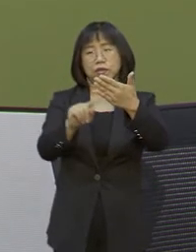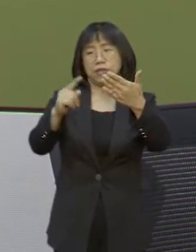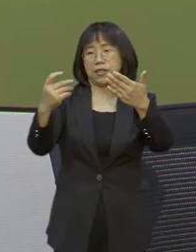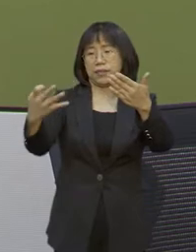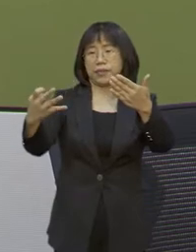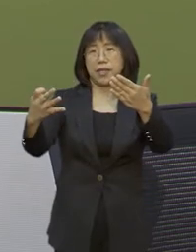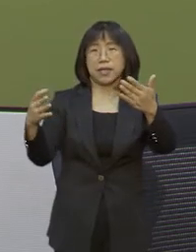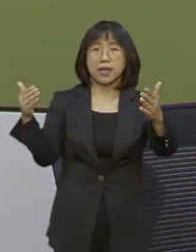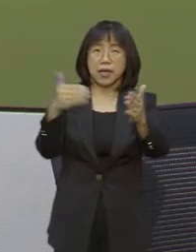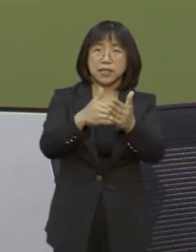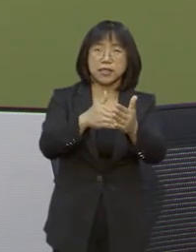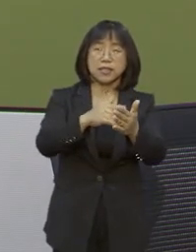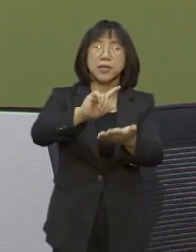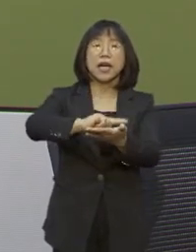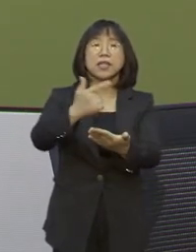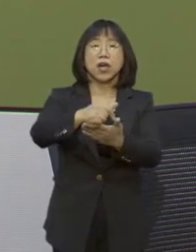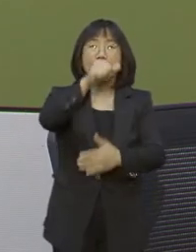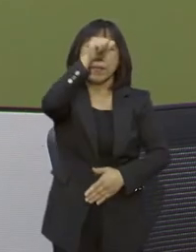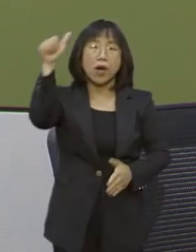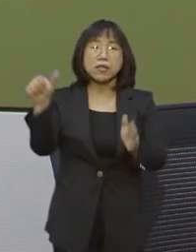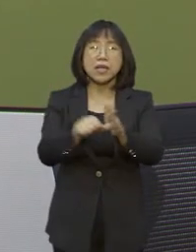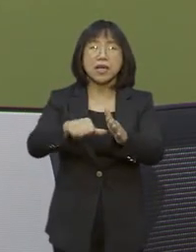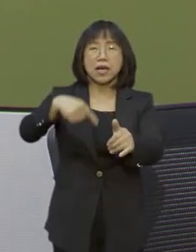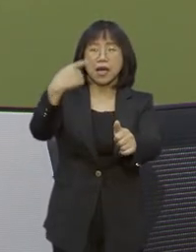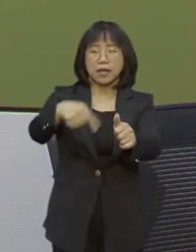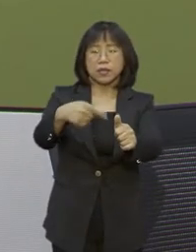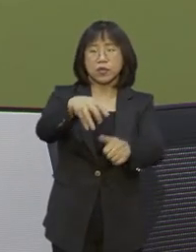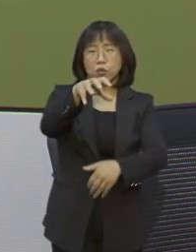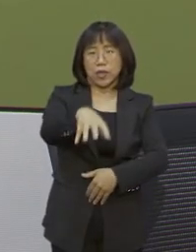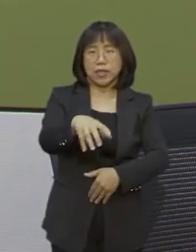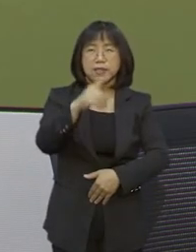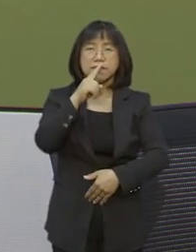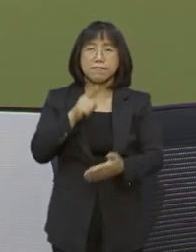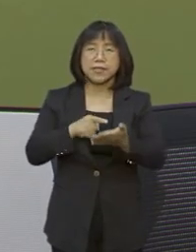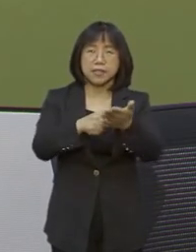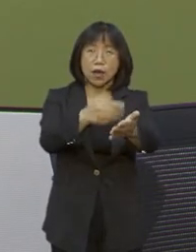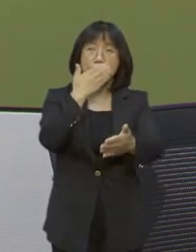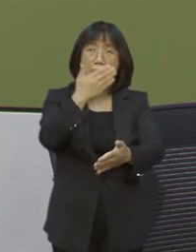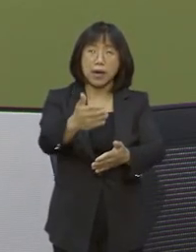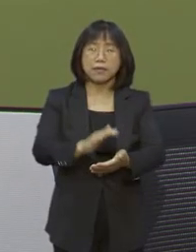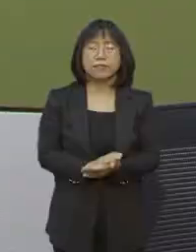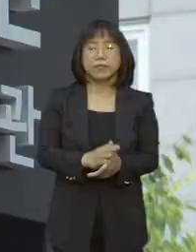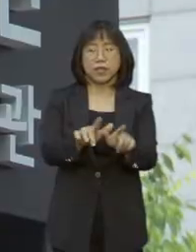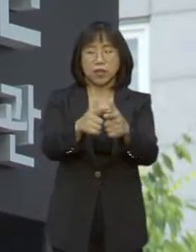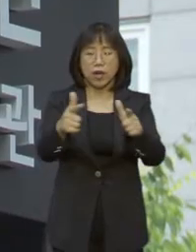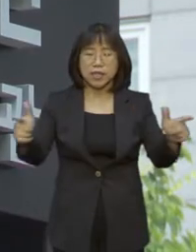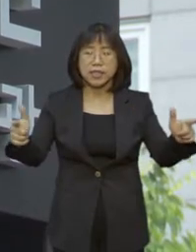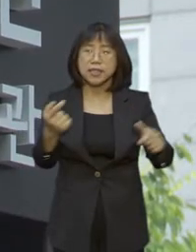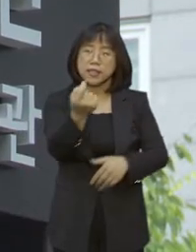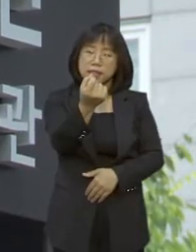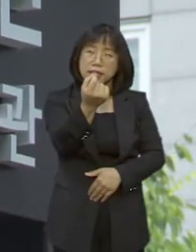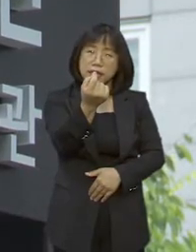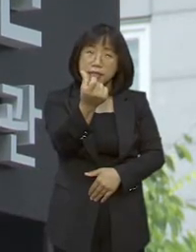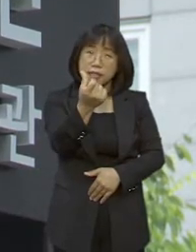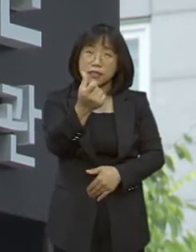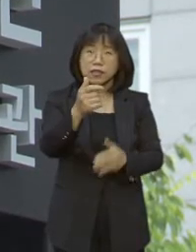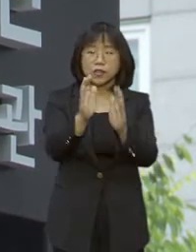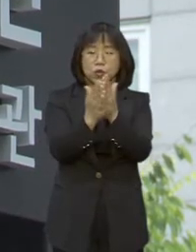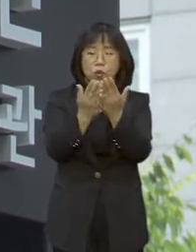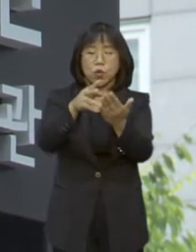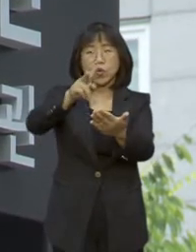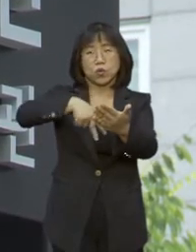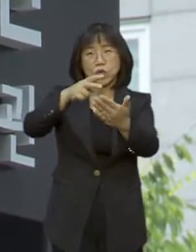9월 14일까지 강서평생학습관 홈페이지에서 신청하시면 됩니다. 이 밖에도 각동